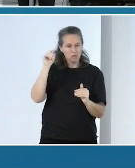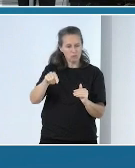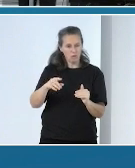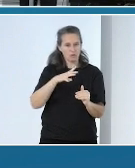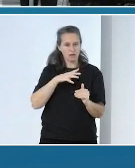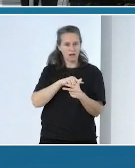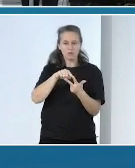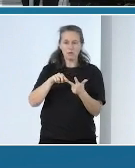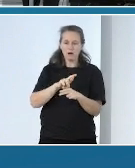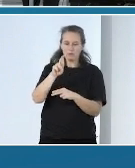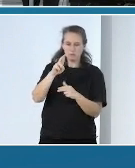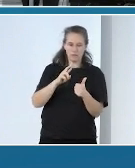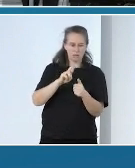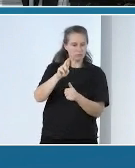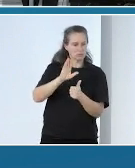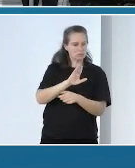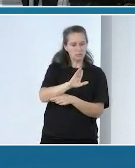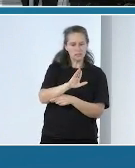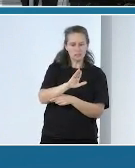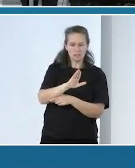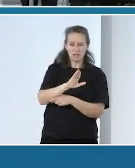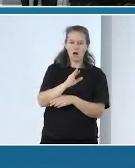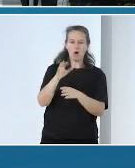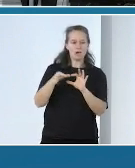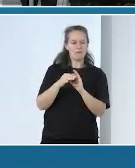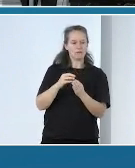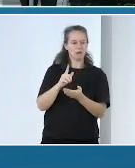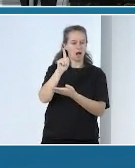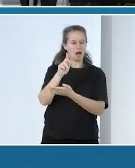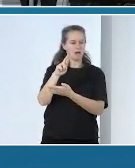a 3 référentiels. Le référentiel donc gravitaire,